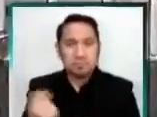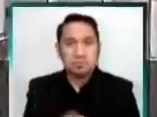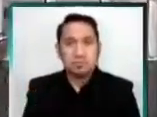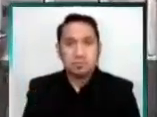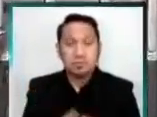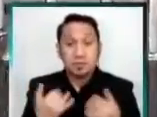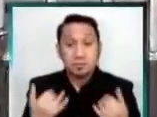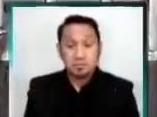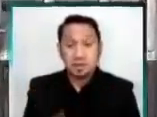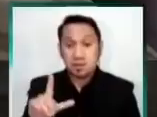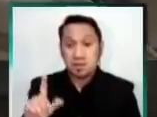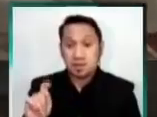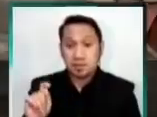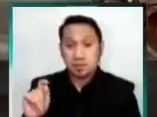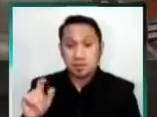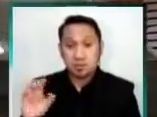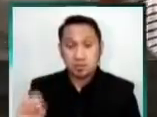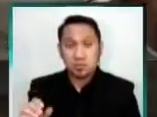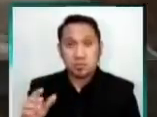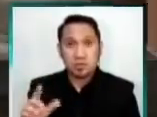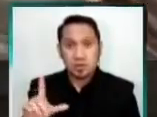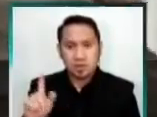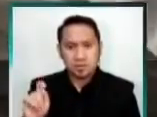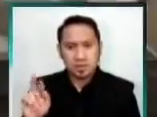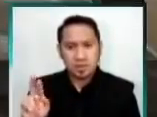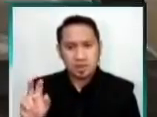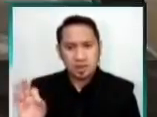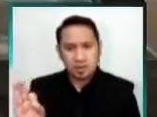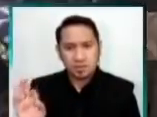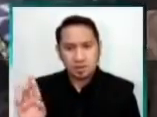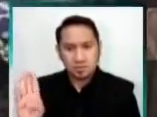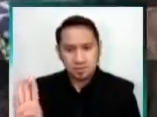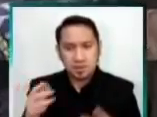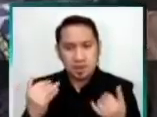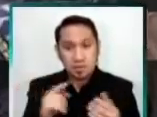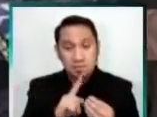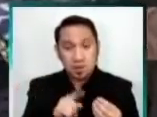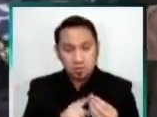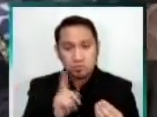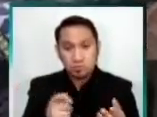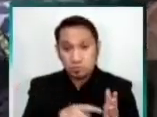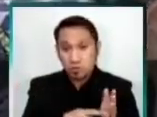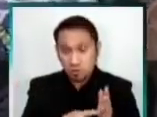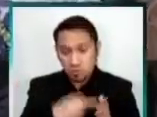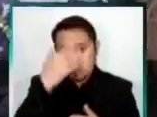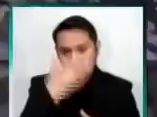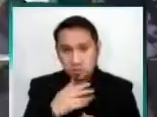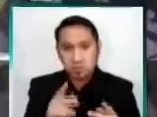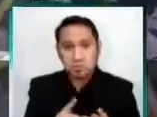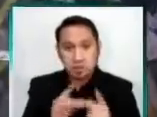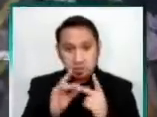Land Transportation Franchising and Regulatory Board o LTFRB na ibalik ang panuntunan sa pagsusuot ng face shield sa mga